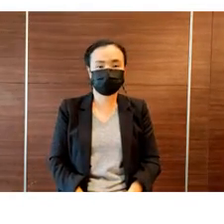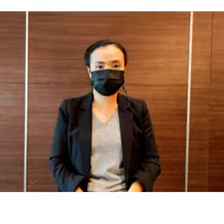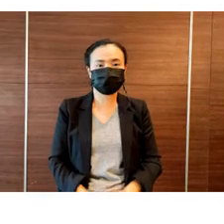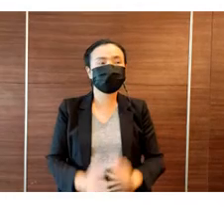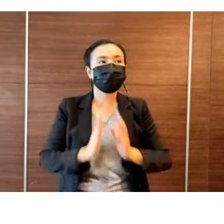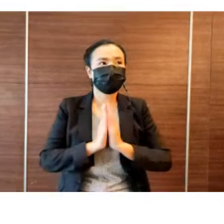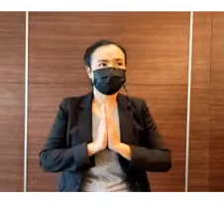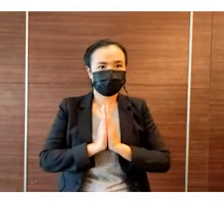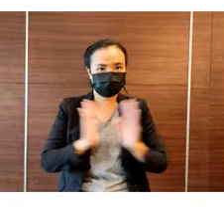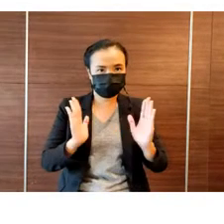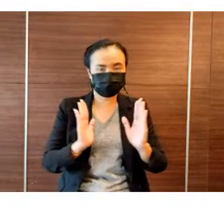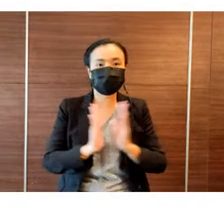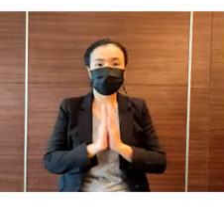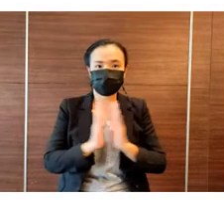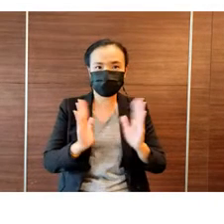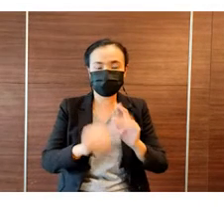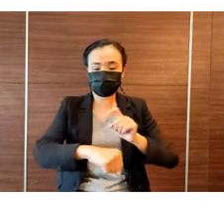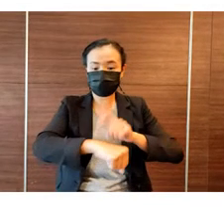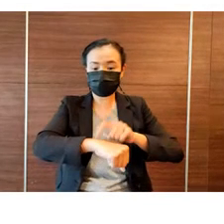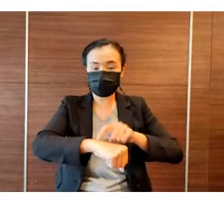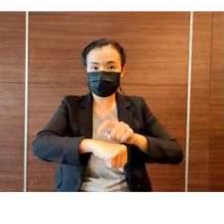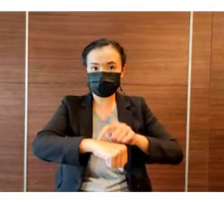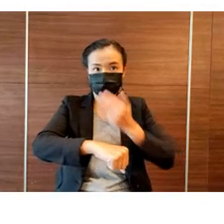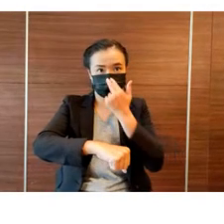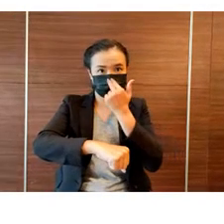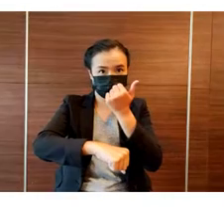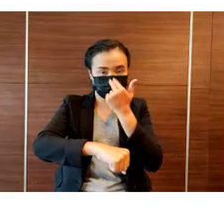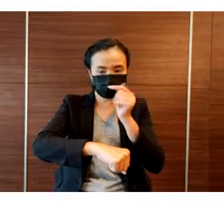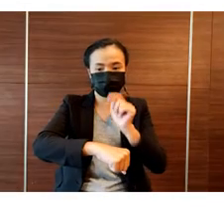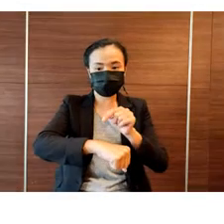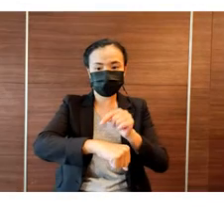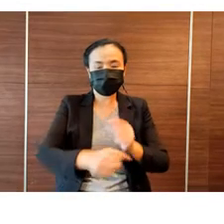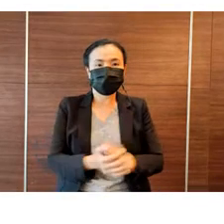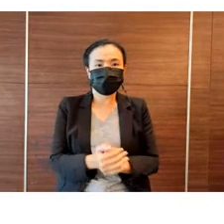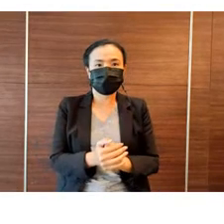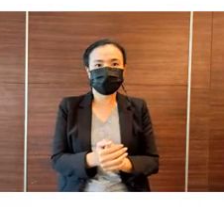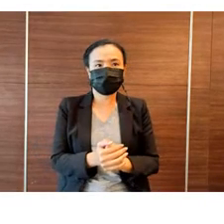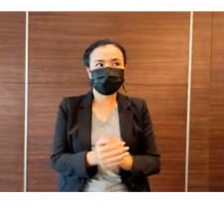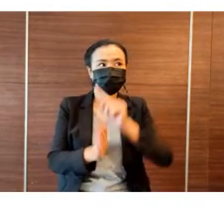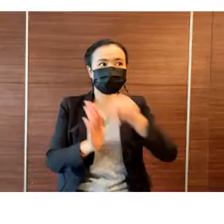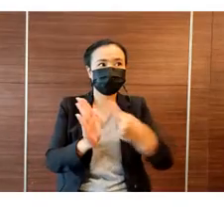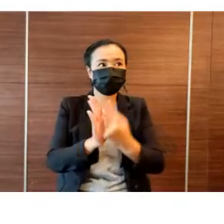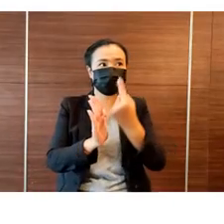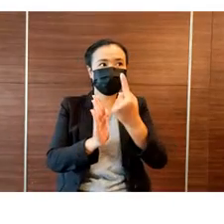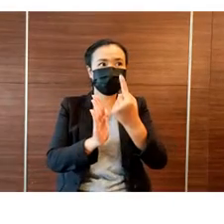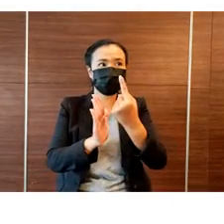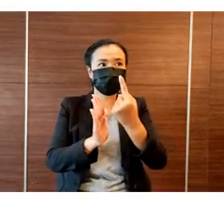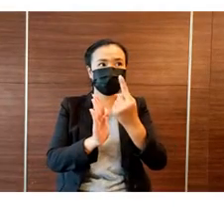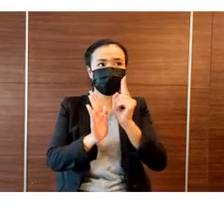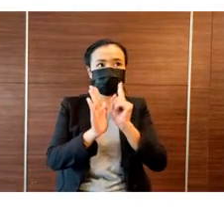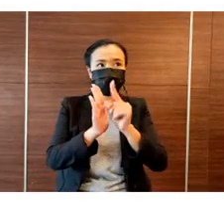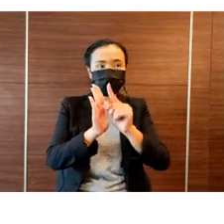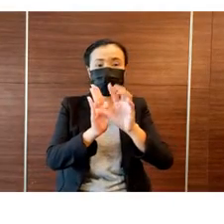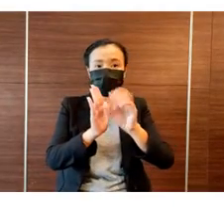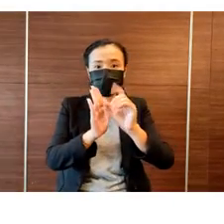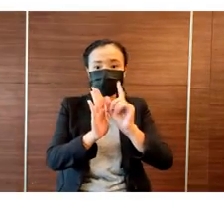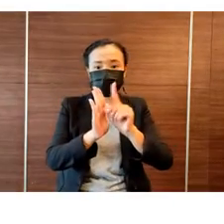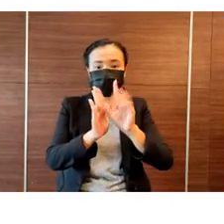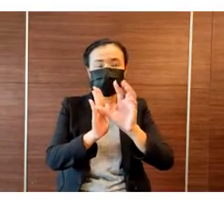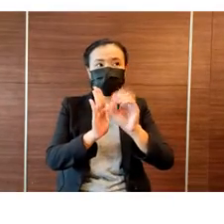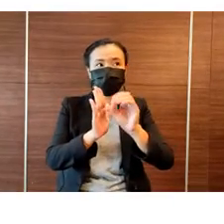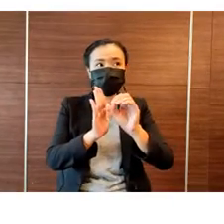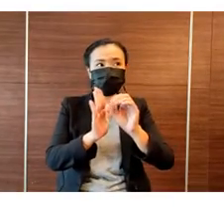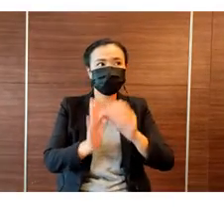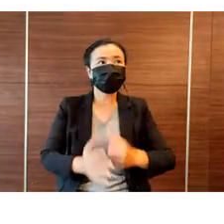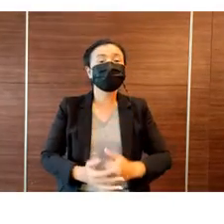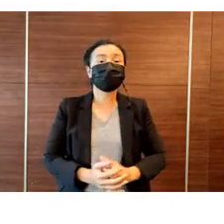ขอบคุณมากเพื่อเป็นการรักษาเวลานะคะเดี๋ยวเราจะใช้เวลาช่วง1ชั่วโมงกับไปนี้อุ๊ยหรือ50นาที50น